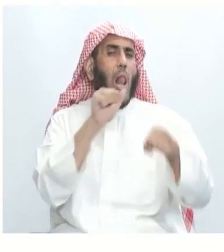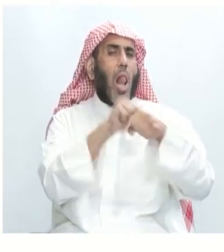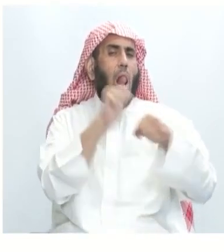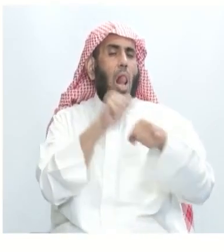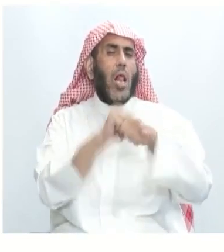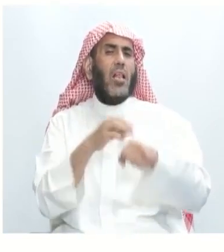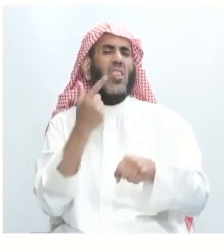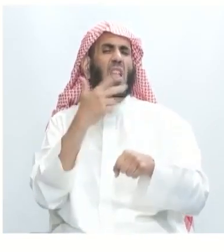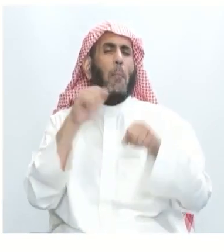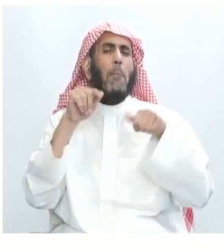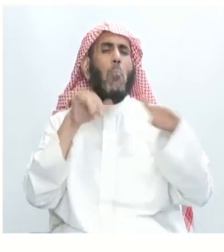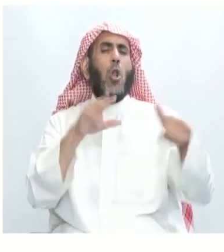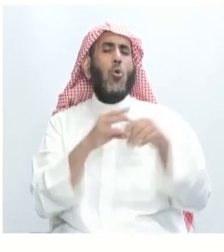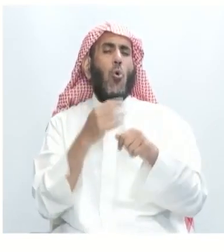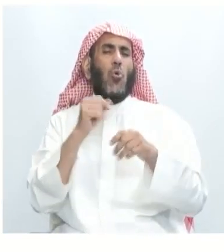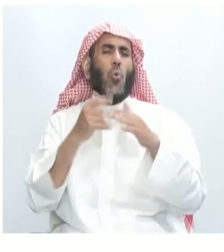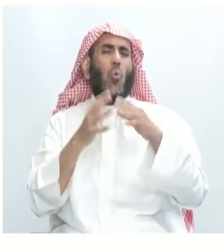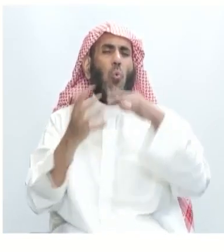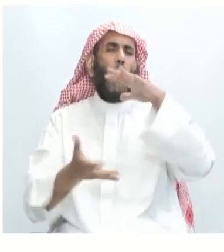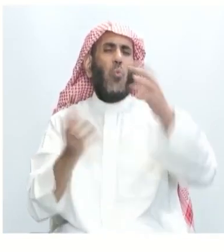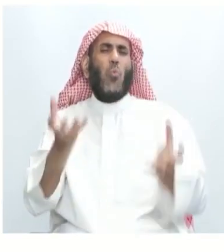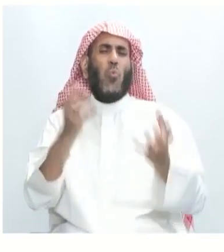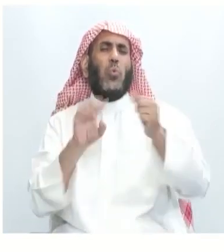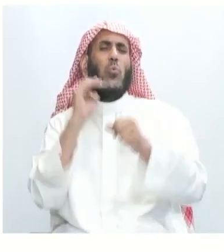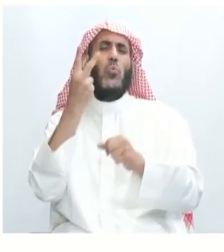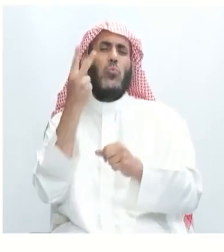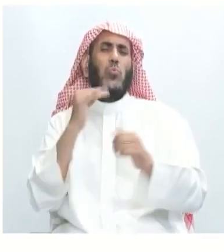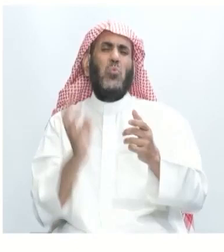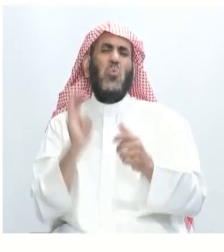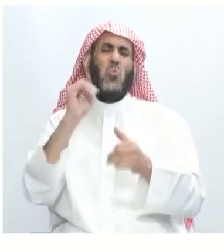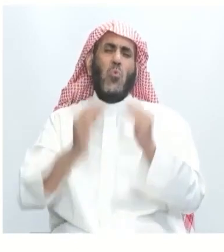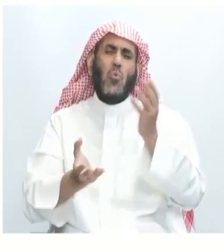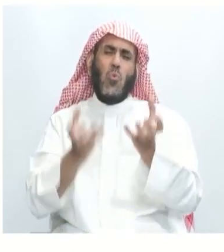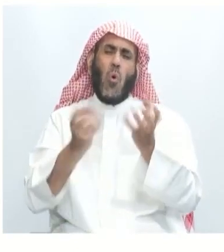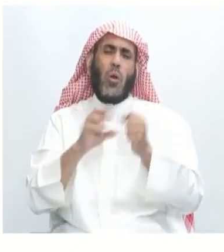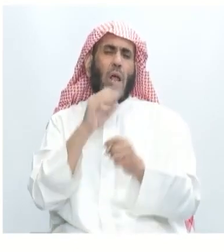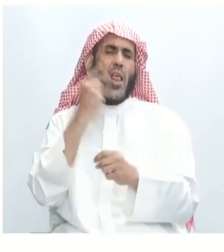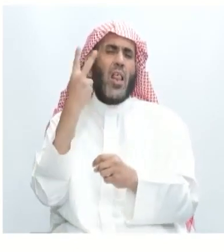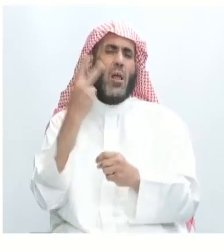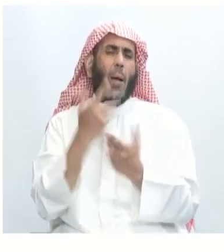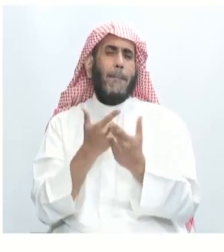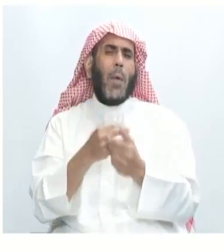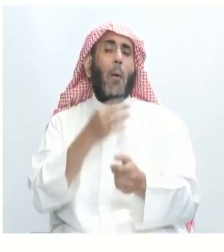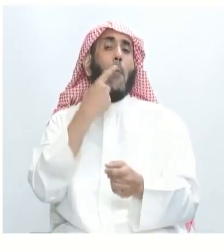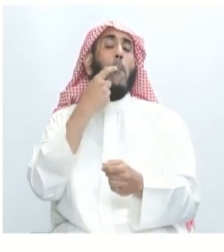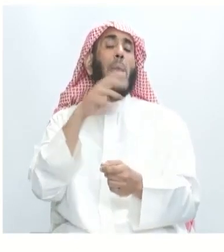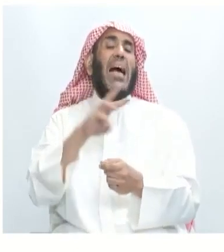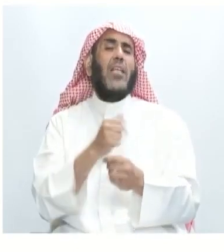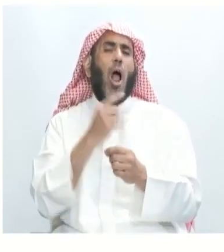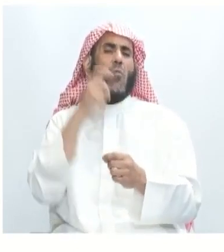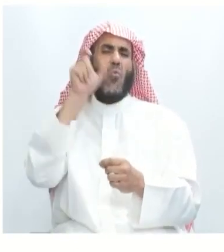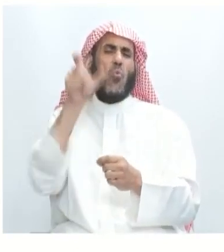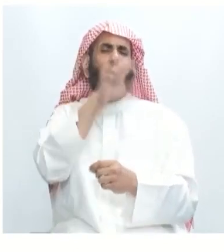2 مليون و300 ال حجر متوسط وزن الحجر منها طنان ونصف طن وكان يشتغل في بناء الهرم منه 100 الف رجل يستبدل